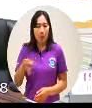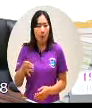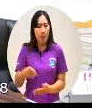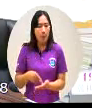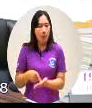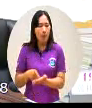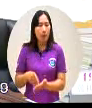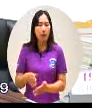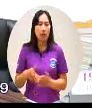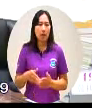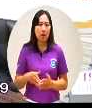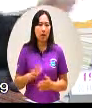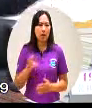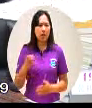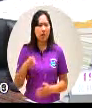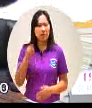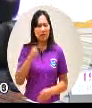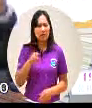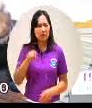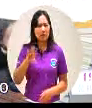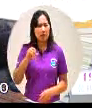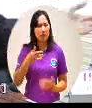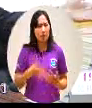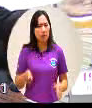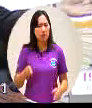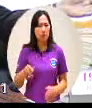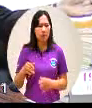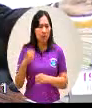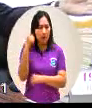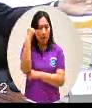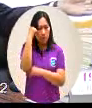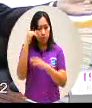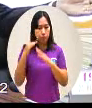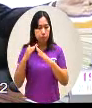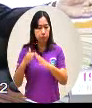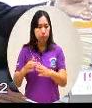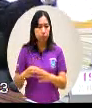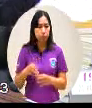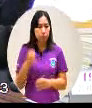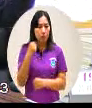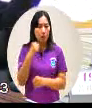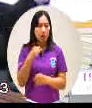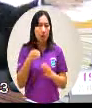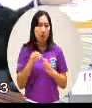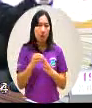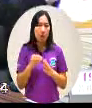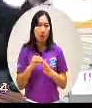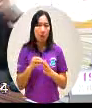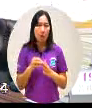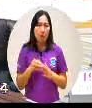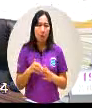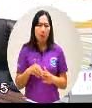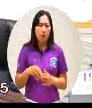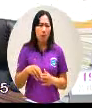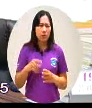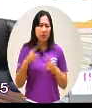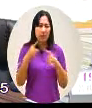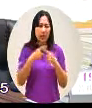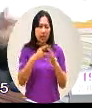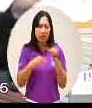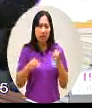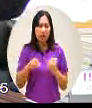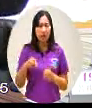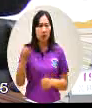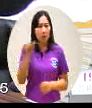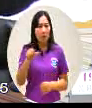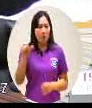这個。千外万的水到主体区，安尼人遐尼多，都要几落千户，内底差不多将近差五千人。你